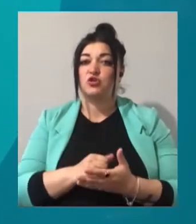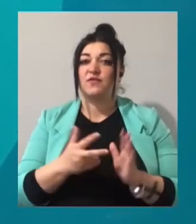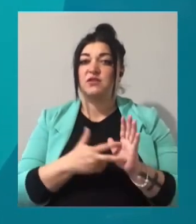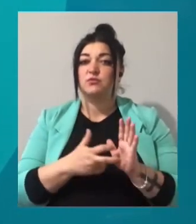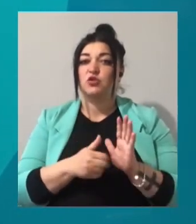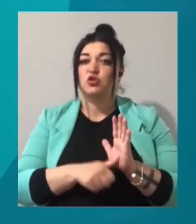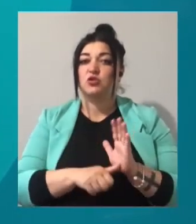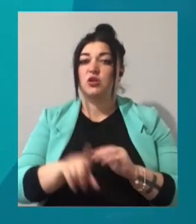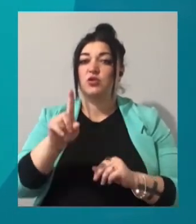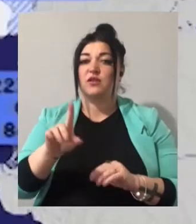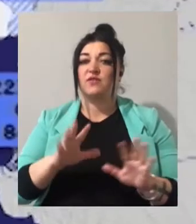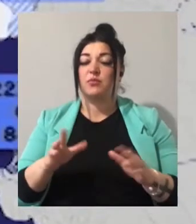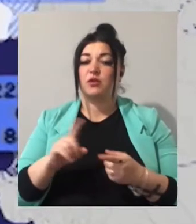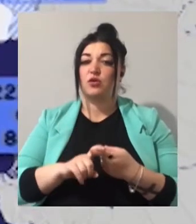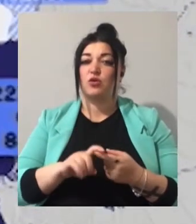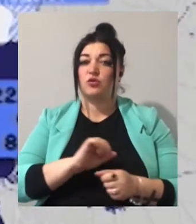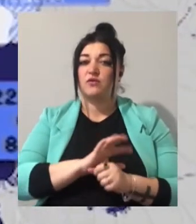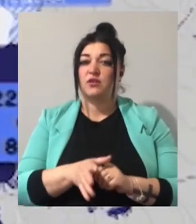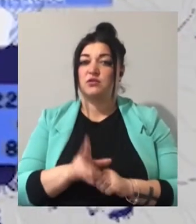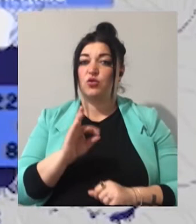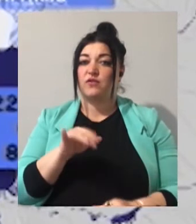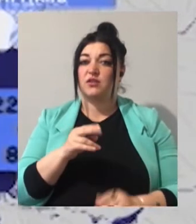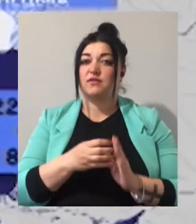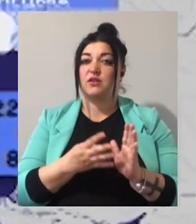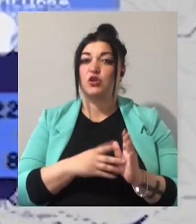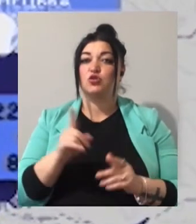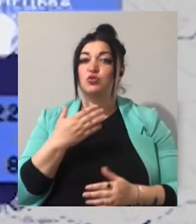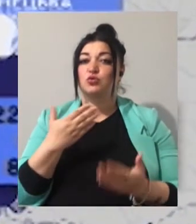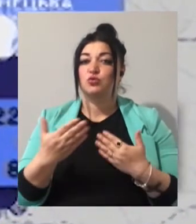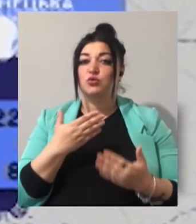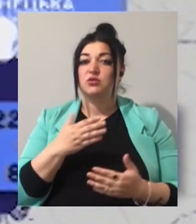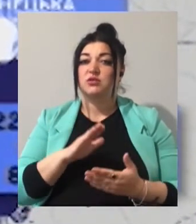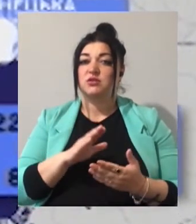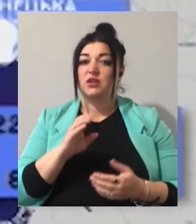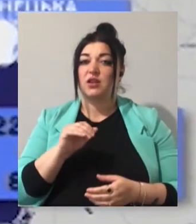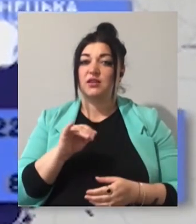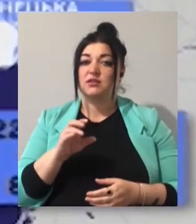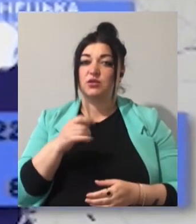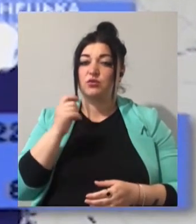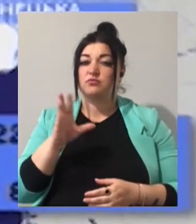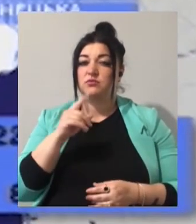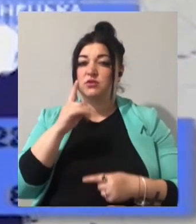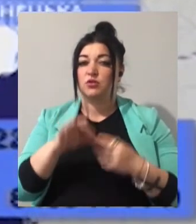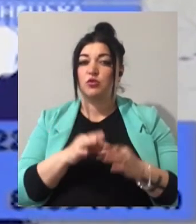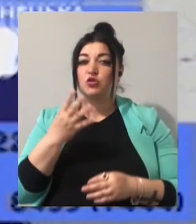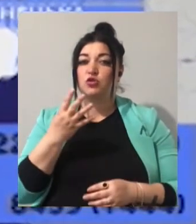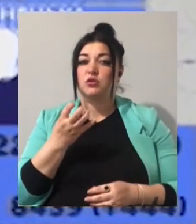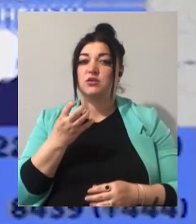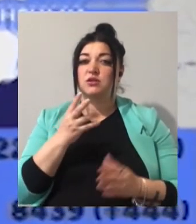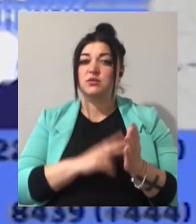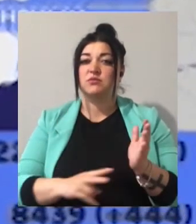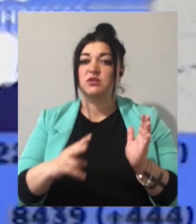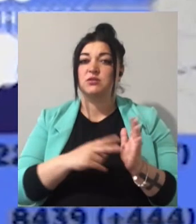861 випадок COVID-19. Що стосується статистики по країні в цілому, то за добу виявили 477 нових